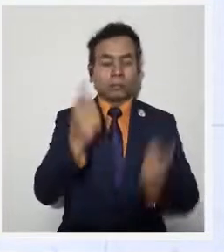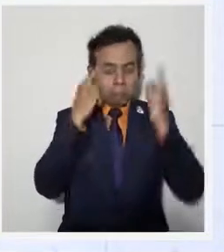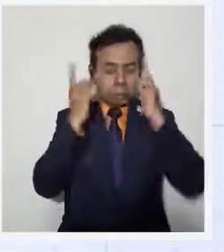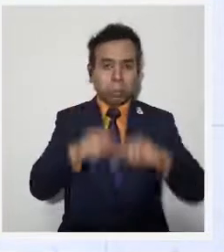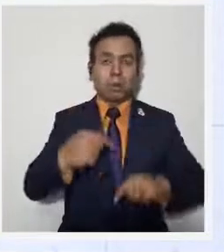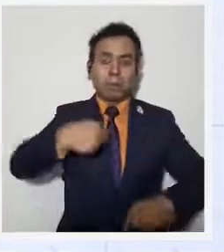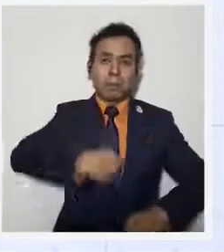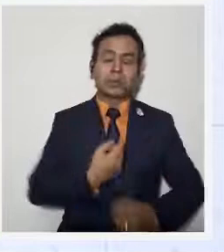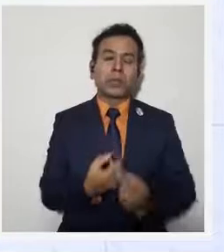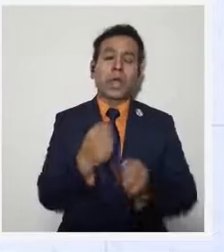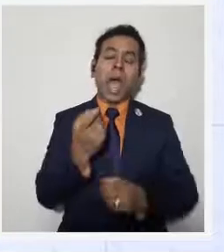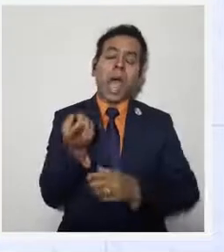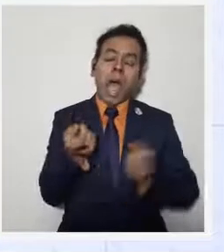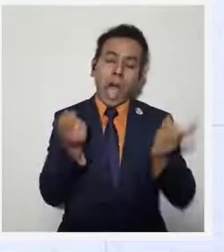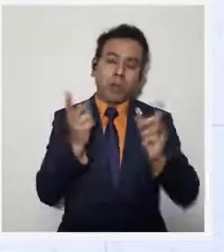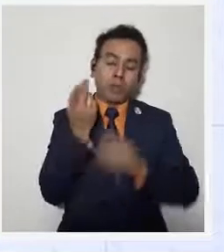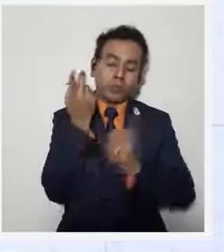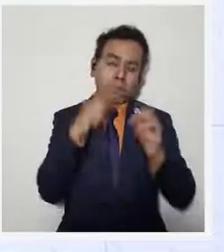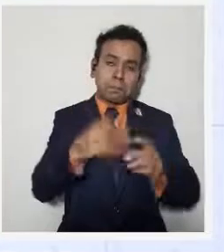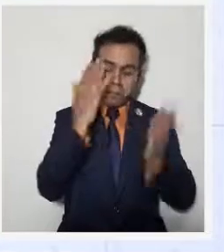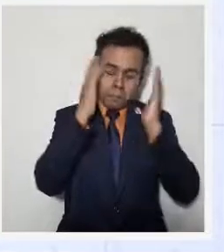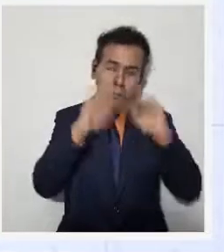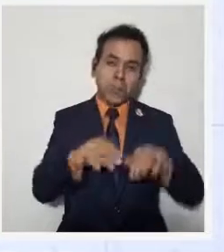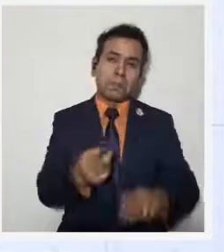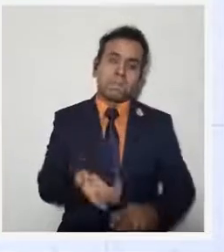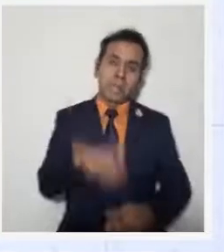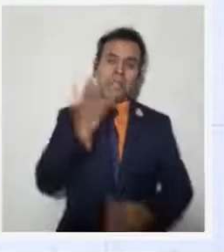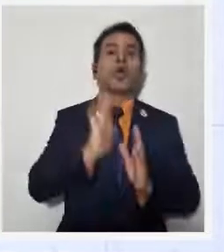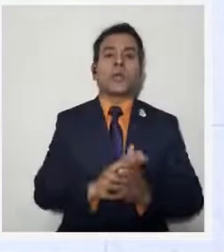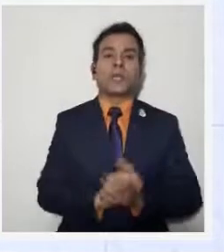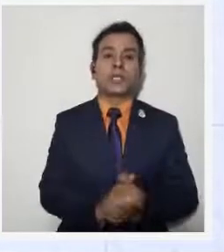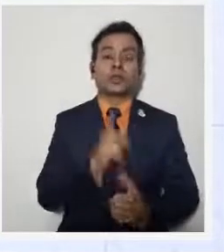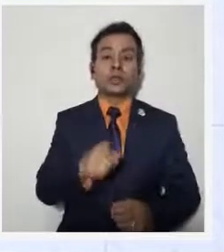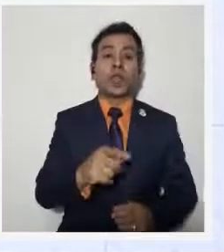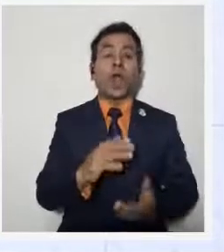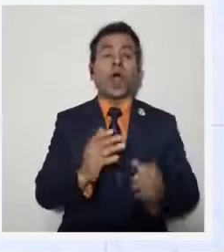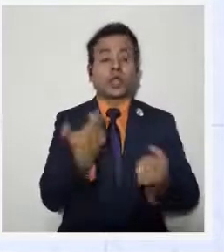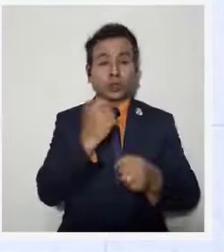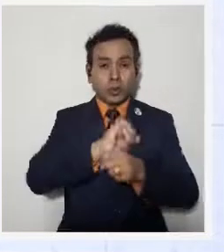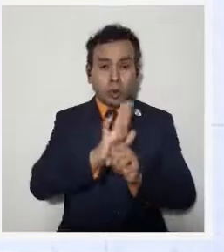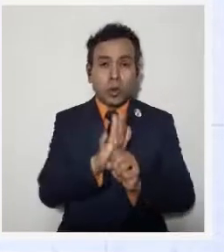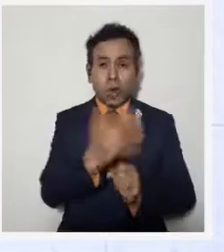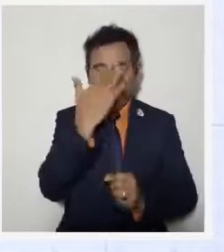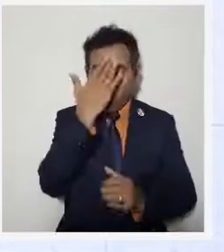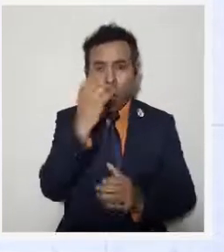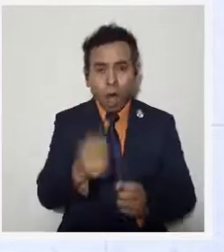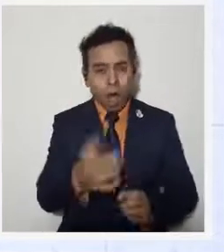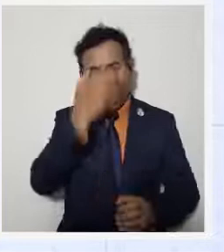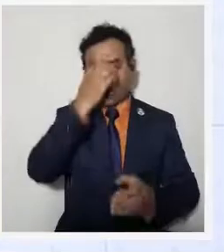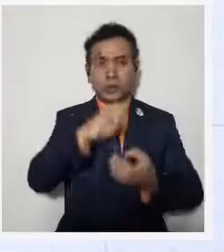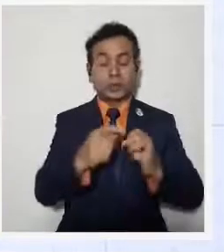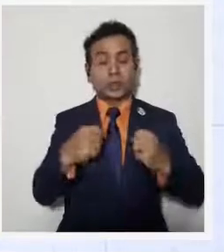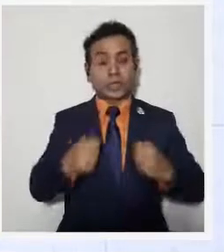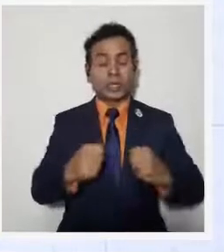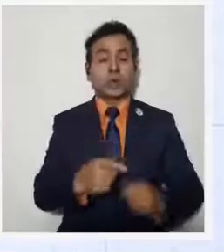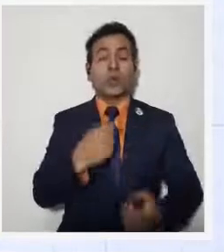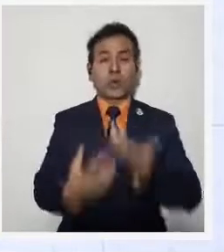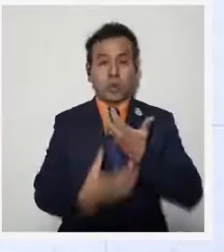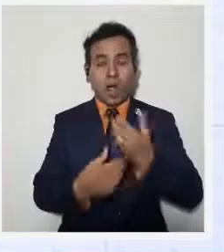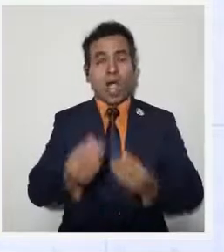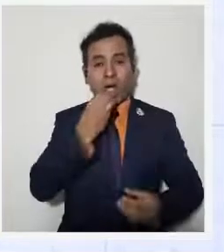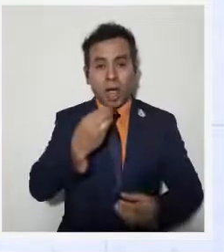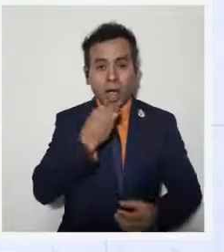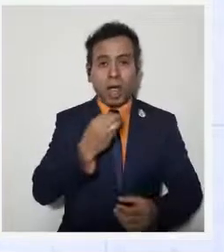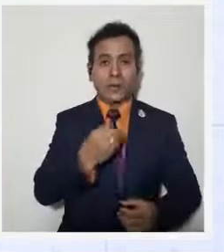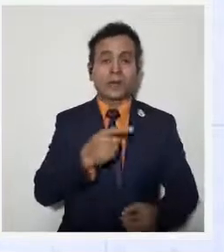ইমিউন সিস্টেম বা প্রতিরোধ ক্ষমতা অবশ্যই বেড়ে যাবে। মানসিক উজ্জীবনার সাথে বা মানসিক শক্তি থাকে সাথে